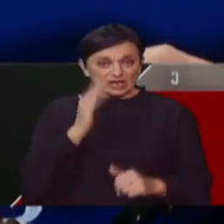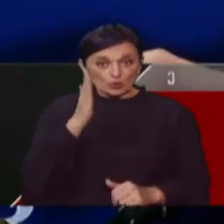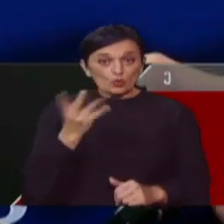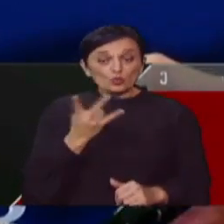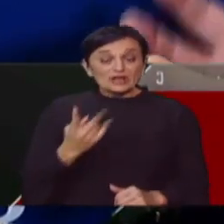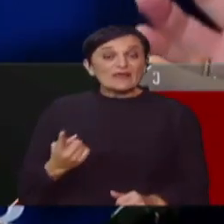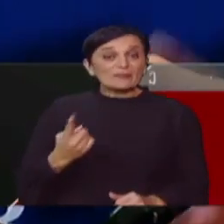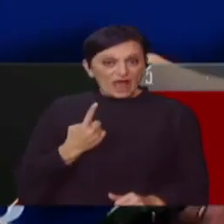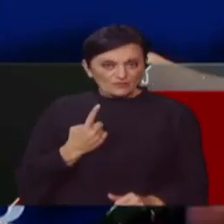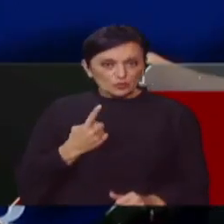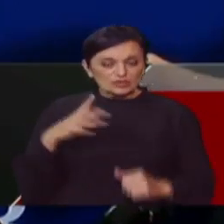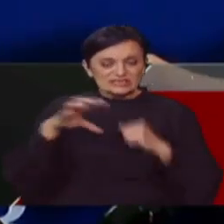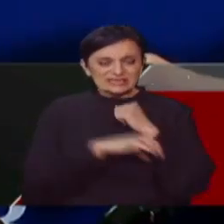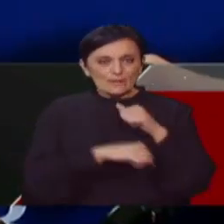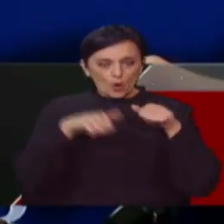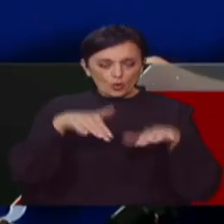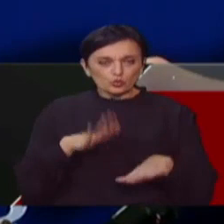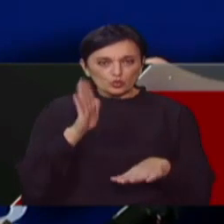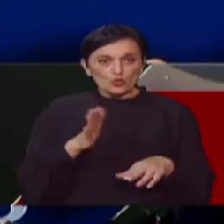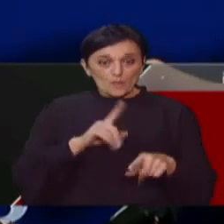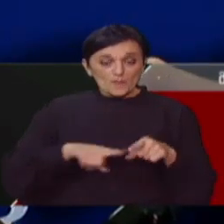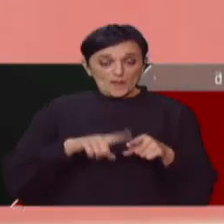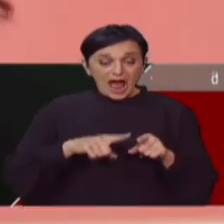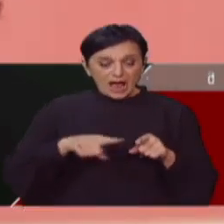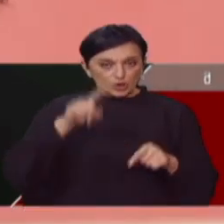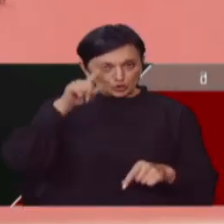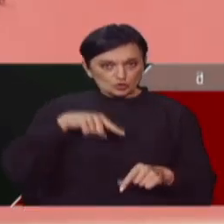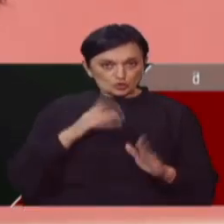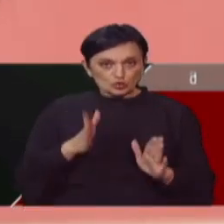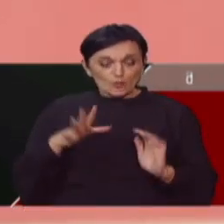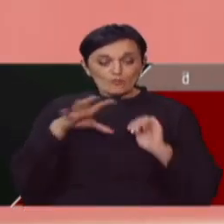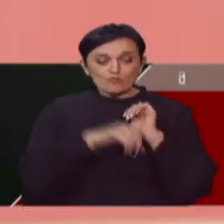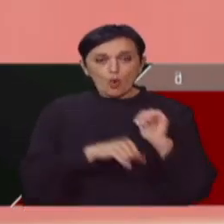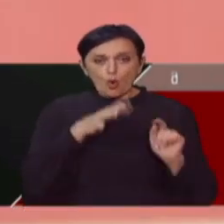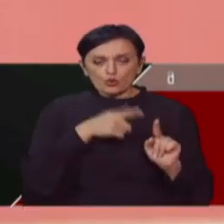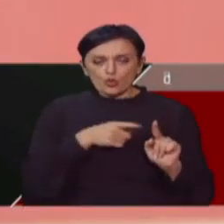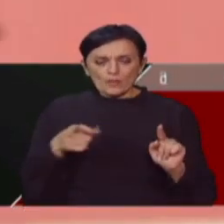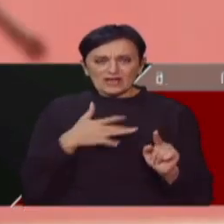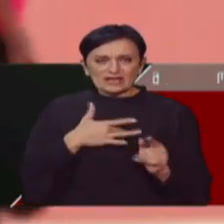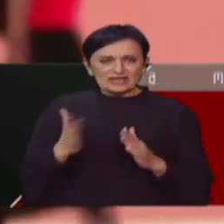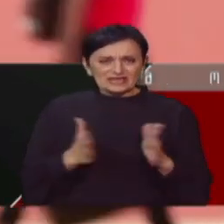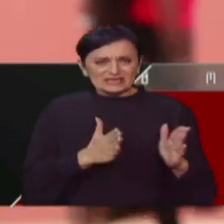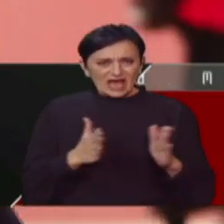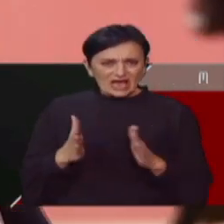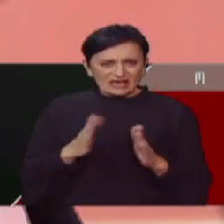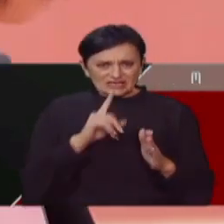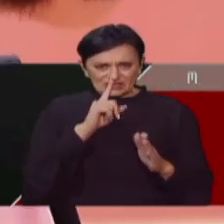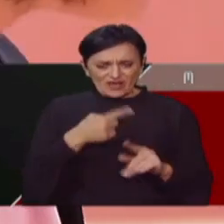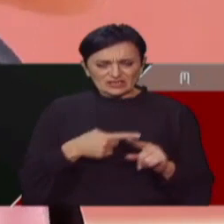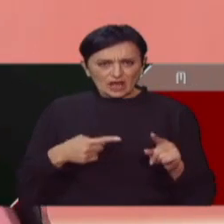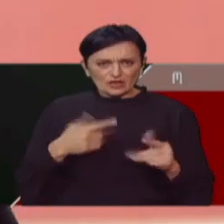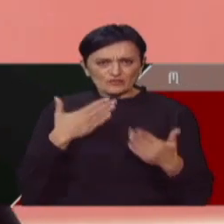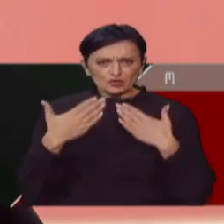უნდა დაველოდოთ და საბოლოო გაწყვეტილება იქნება ძალიან მალე ცნობილი. ჩვენ ბოლო პერიოდში დაახლოებით თვე ნახევარი ძალიან